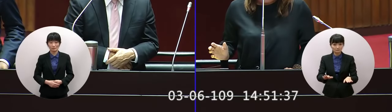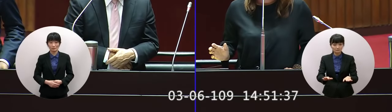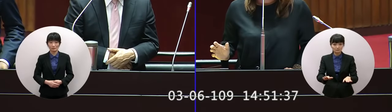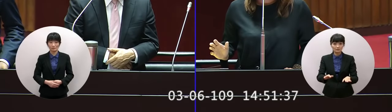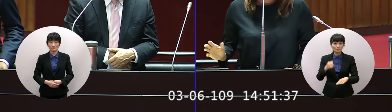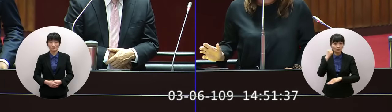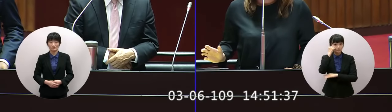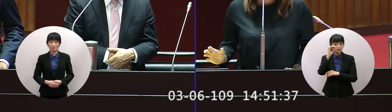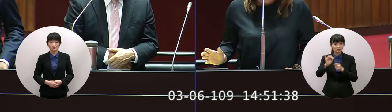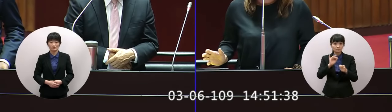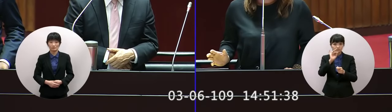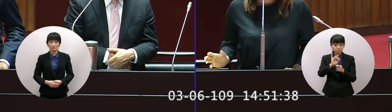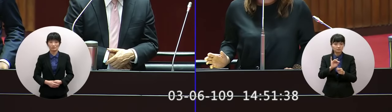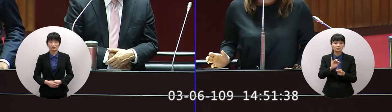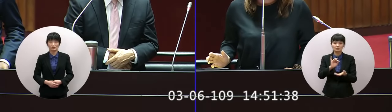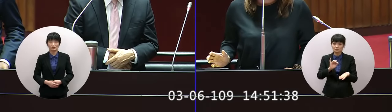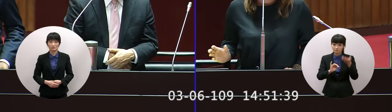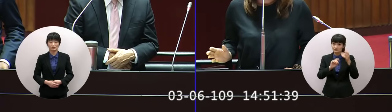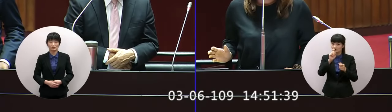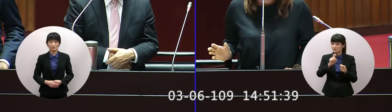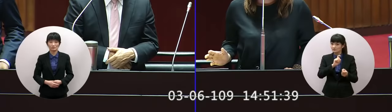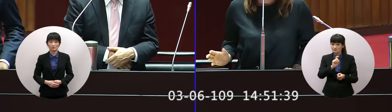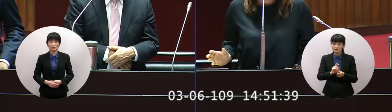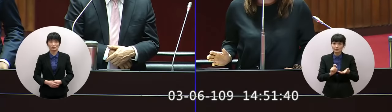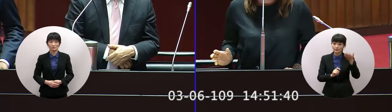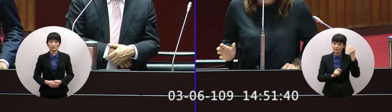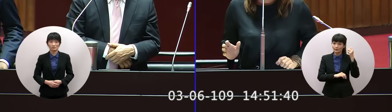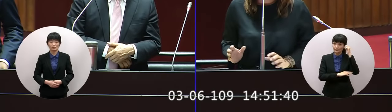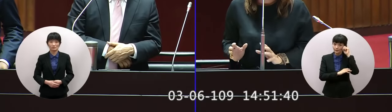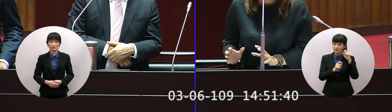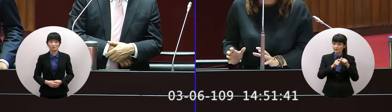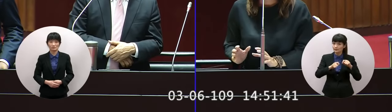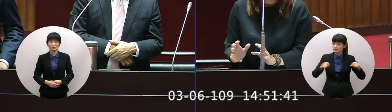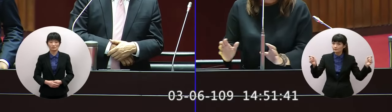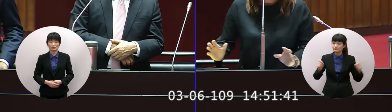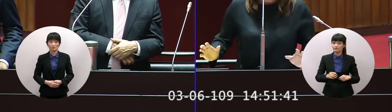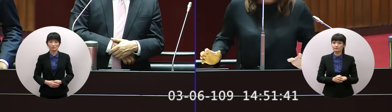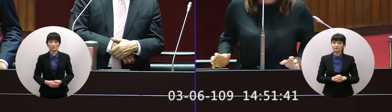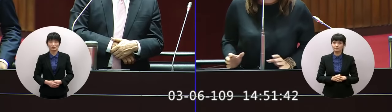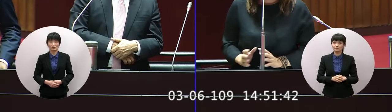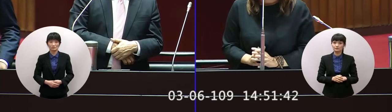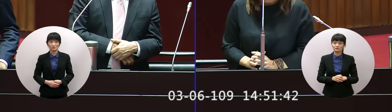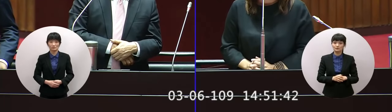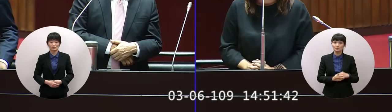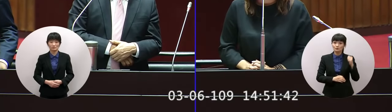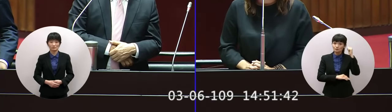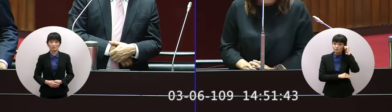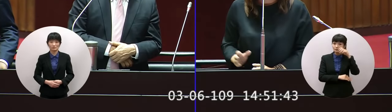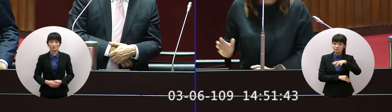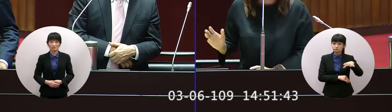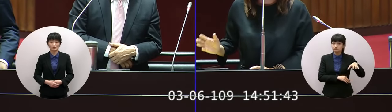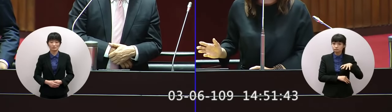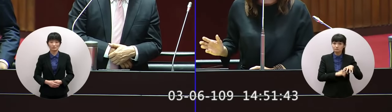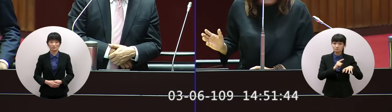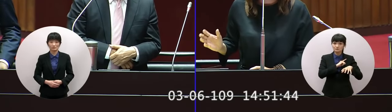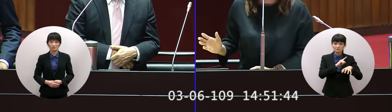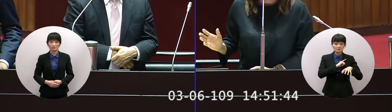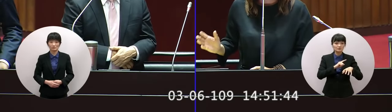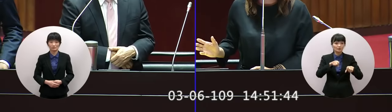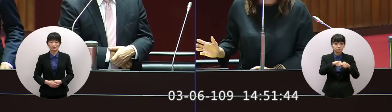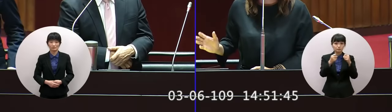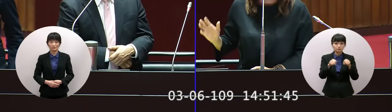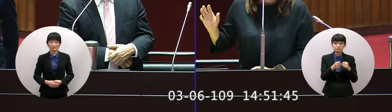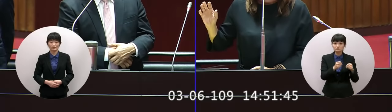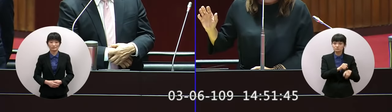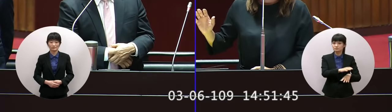年，其实那里没有受到任何影响。尤其他们住在那里，不会破坏自己周边的环境，因为他们在政